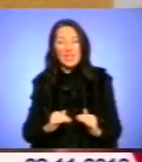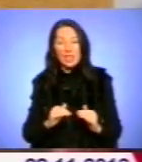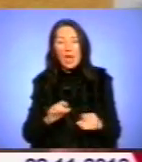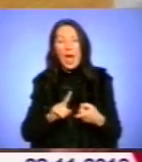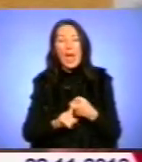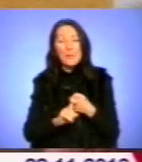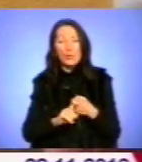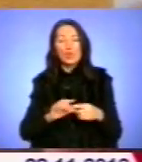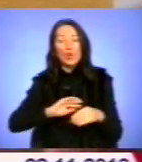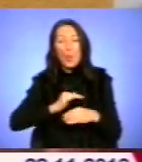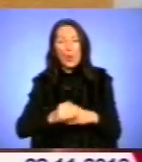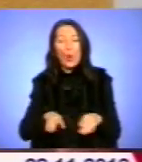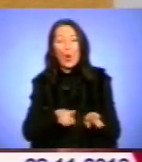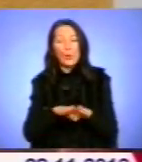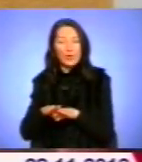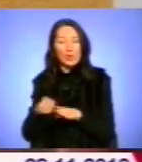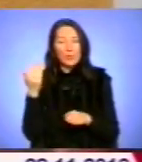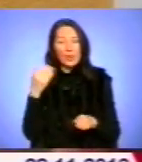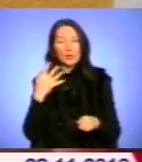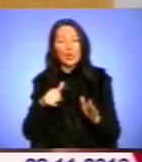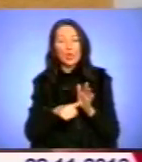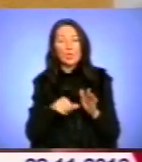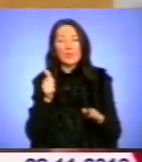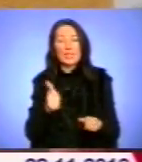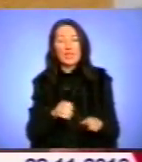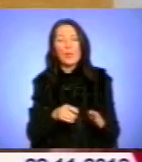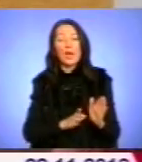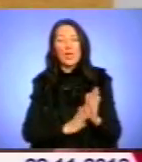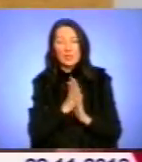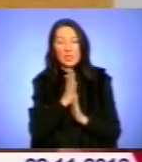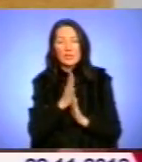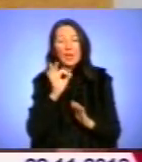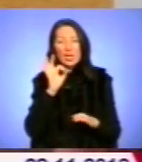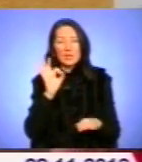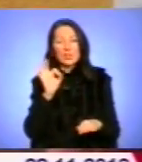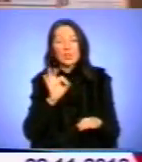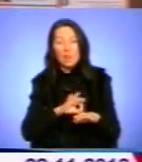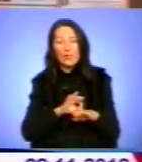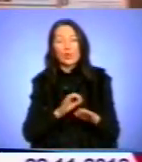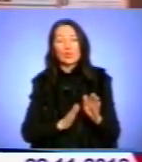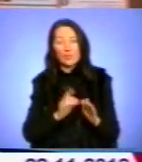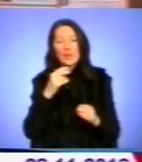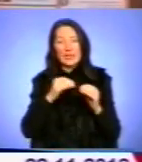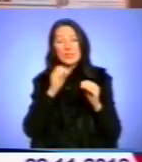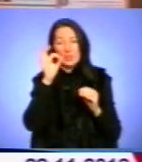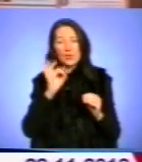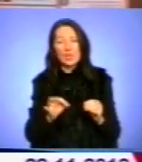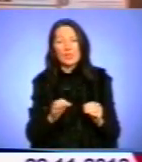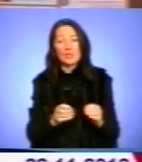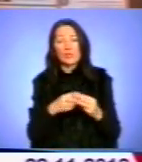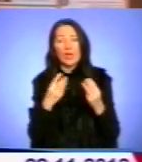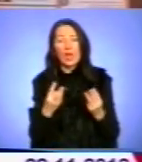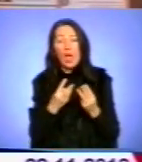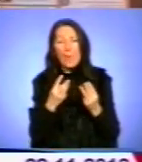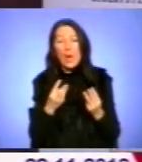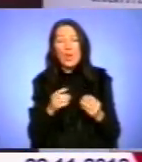Порівнянні з попереднім 46-м тиждень ріст захворюваності відмічений на 10,8%. Спалахи епідемії, а саме